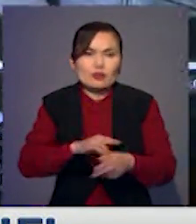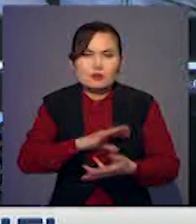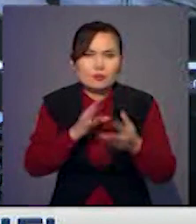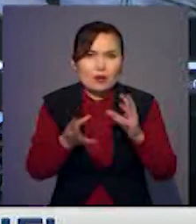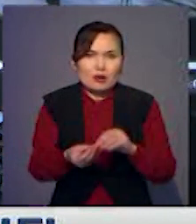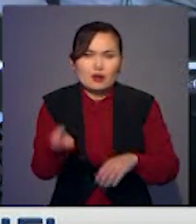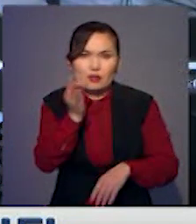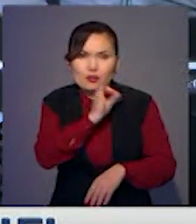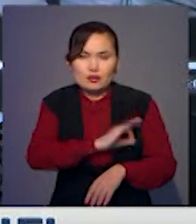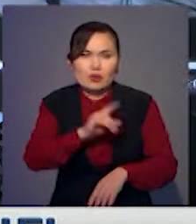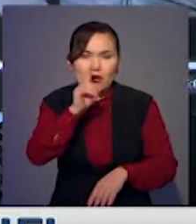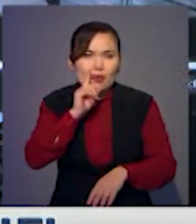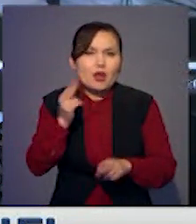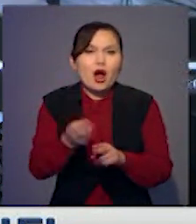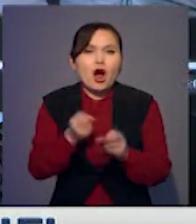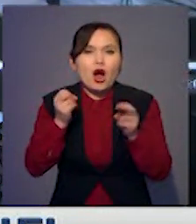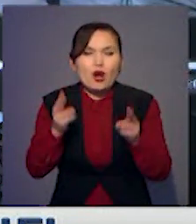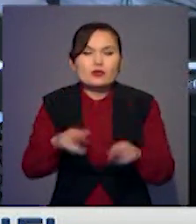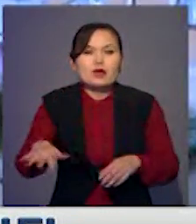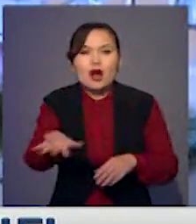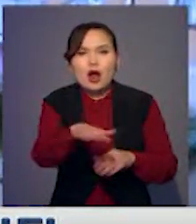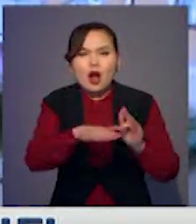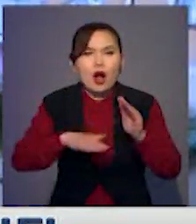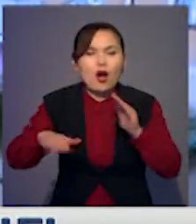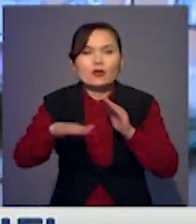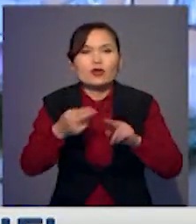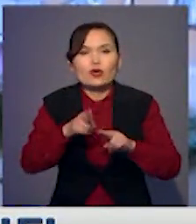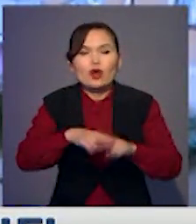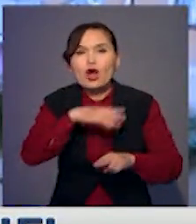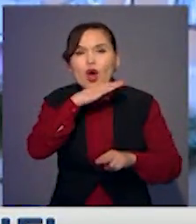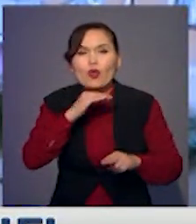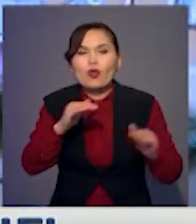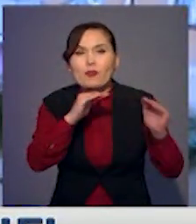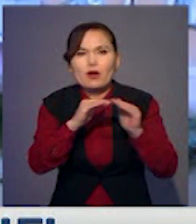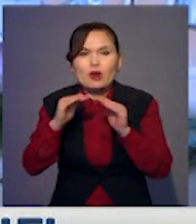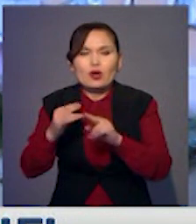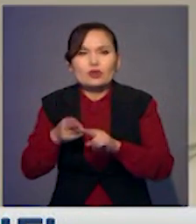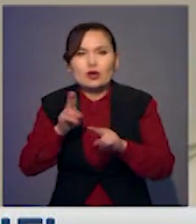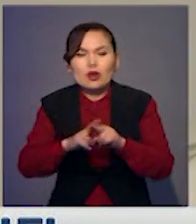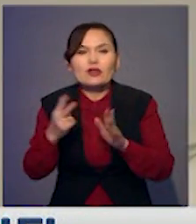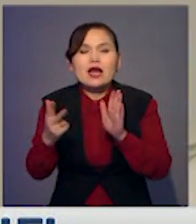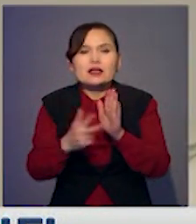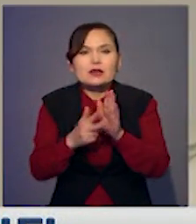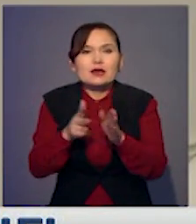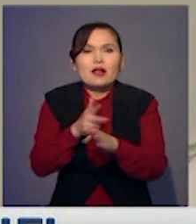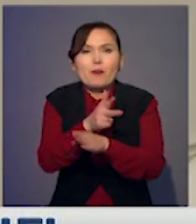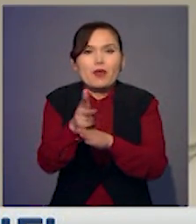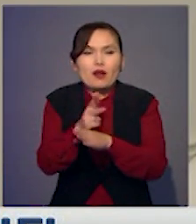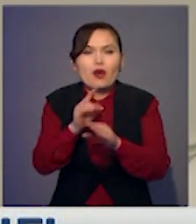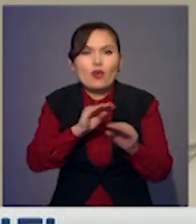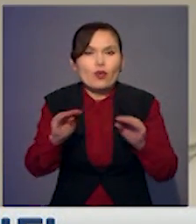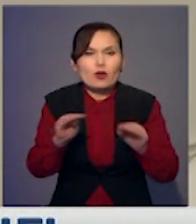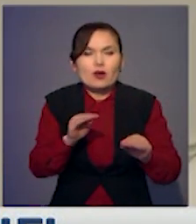болады. Сонда қауіпсіз аула жобасы бойынша осы мөлдек аудандағы көп қабатты үйлерге жоғары сапалы 8 бейне бақылау камералары